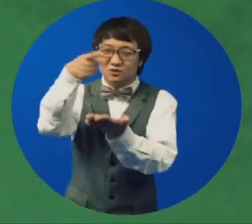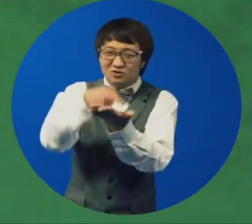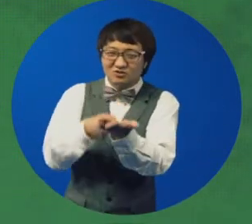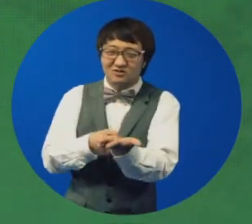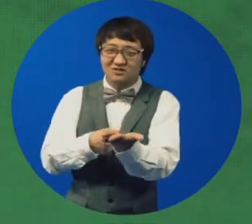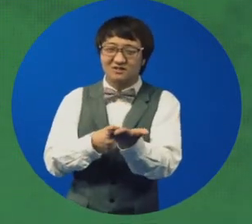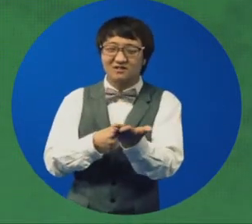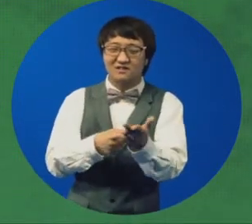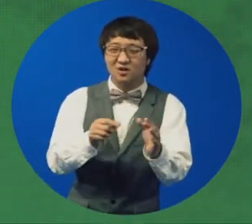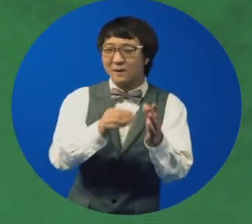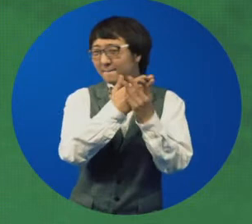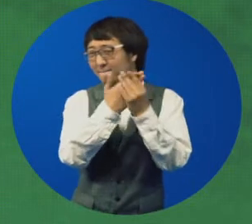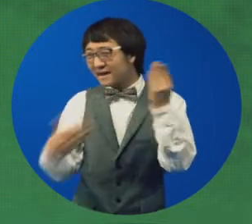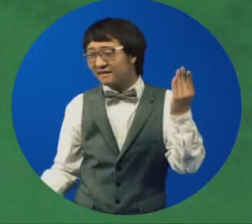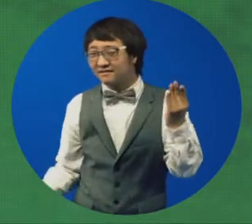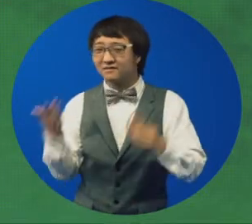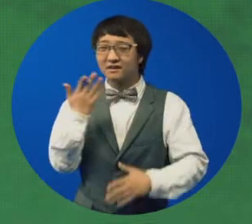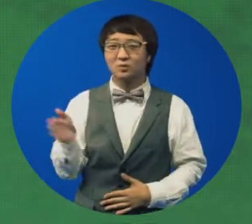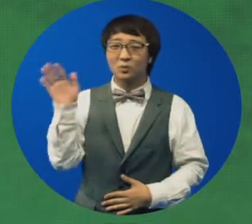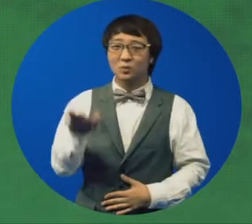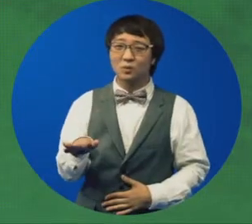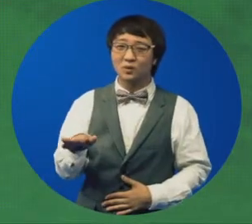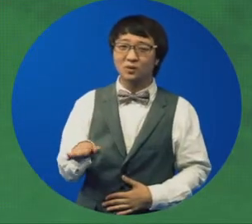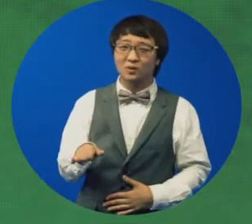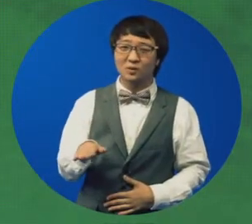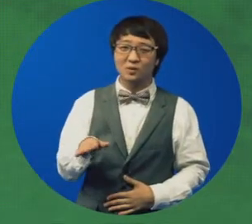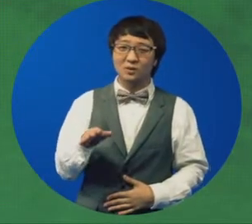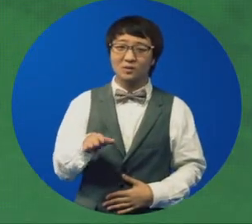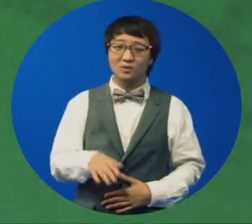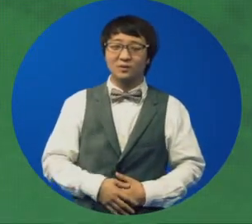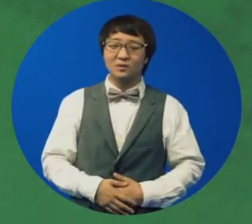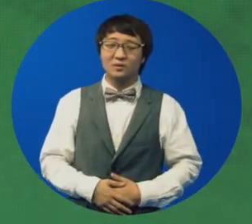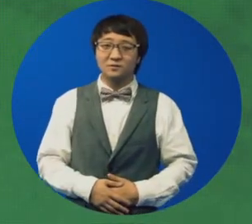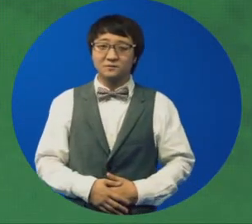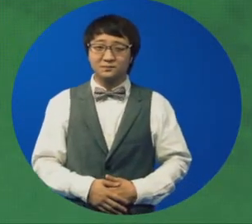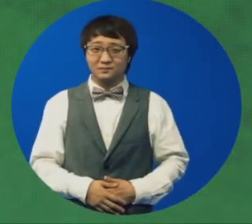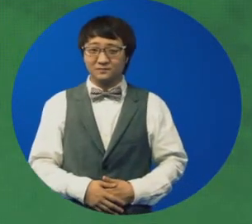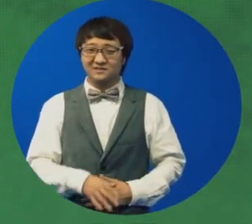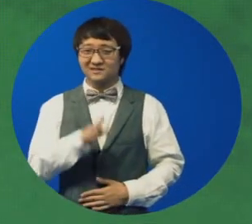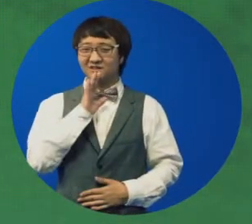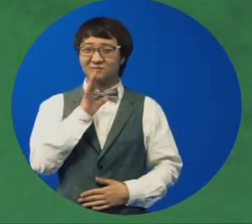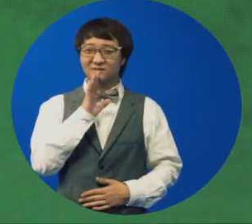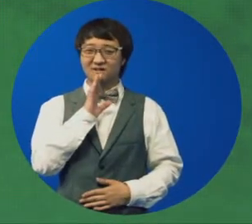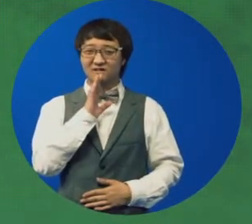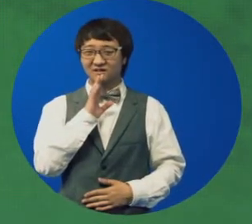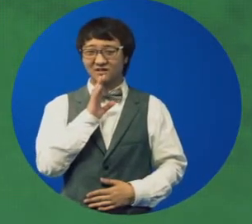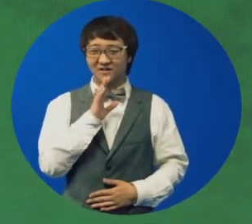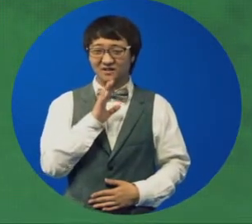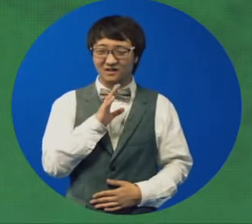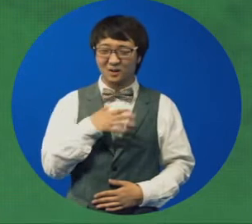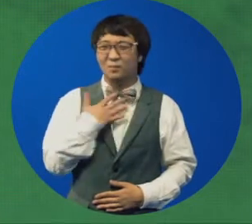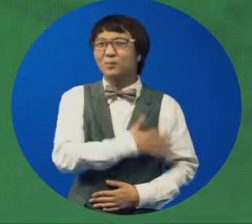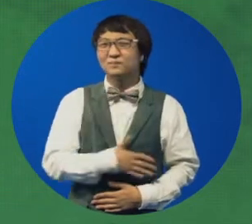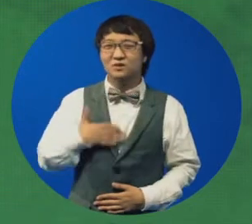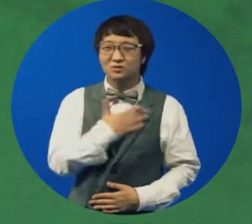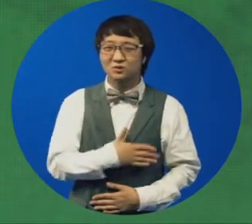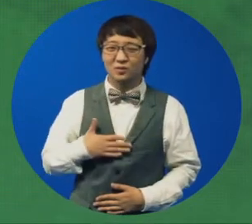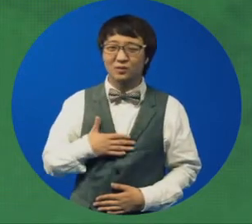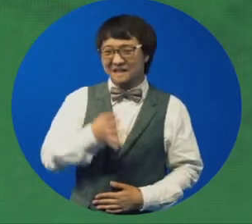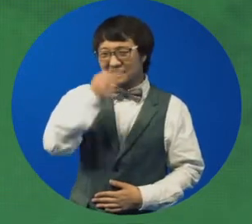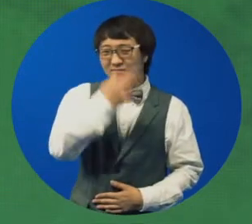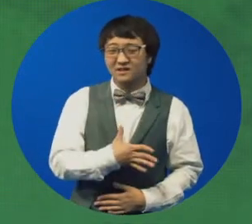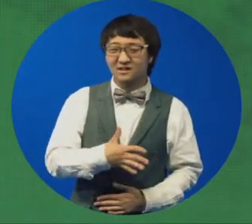빼냈는데 빼고 나서도 이제 소변이 나오지 않아서 또 관을 꽂고 며칠을 정말 제가 이렇게 육체적으로 그냥 이렇게